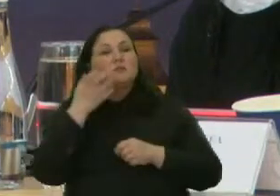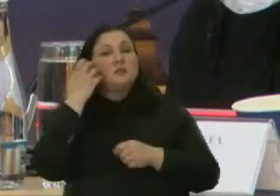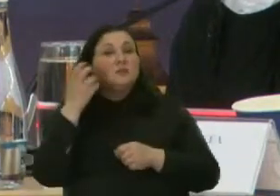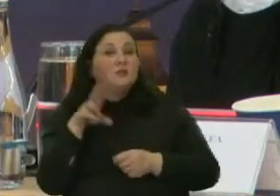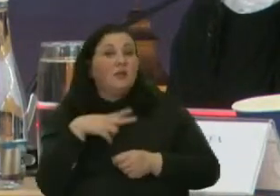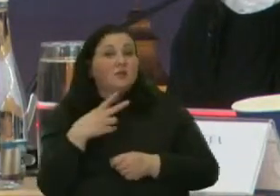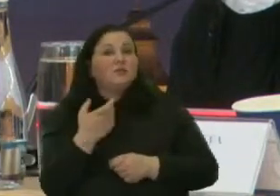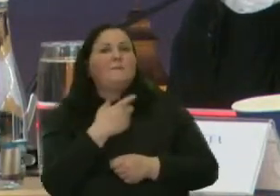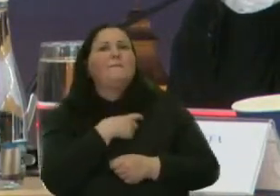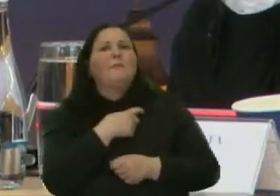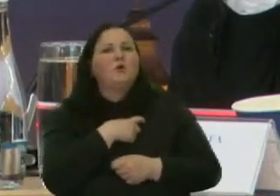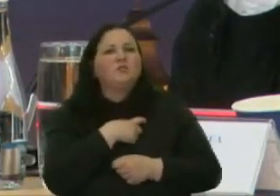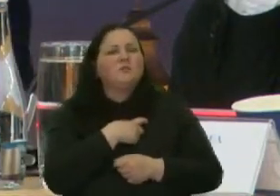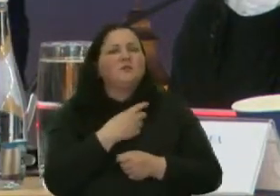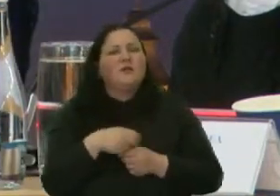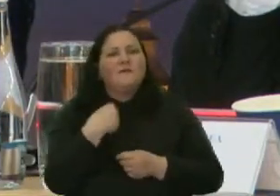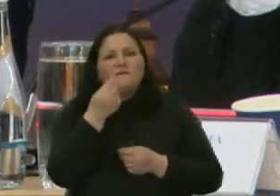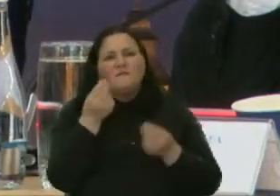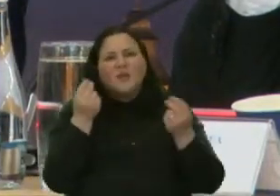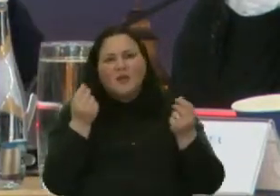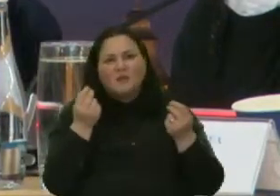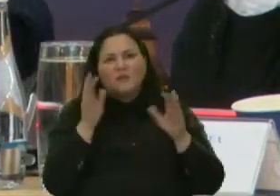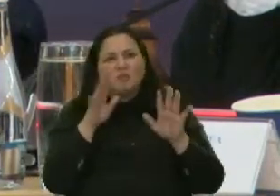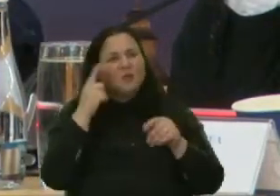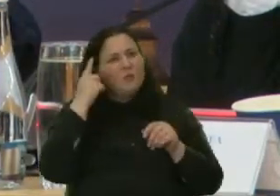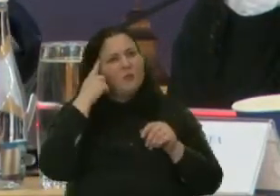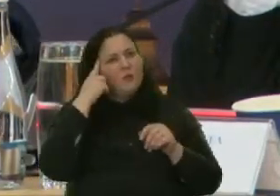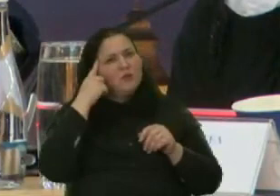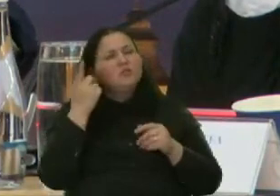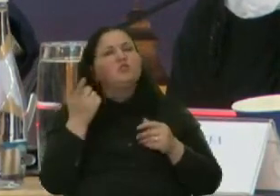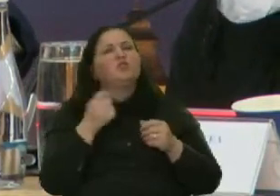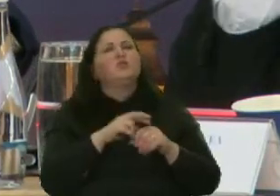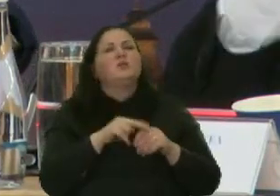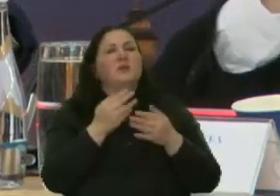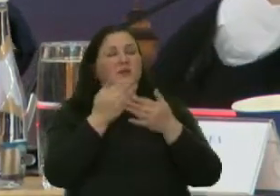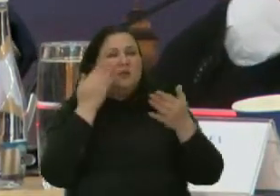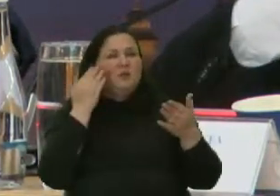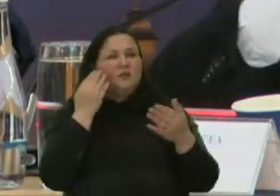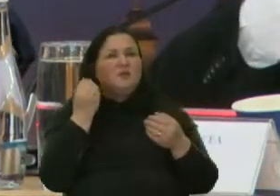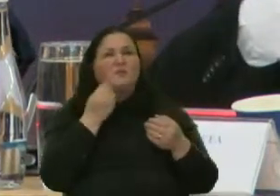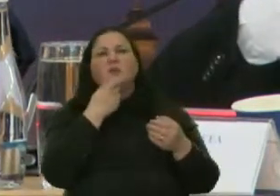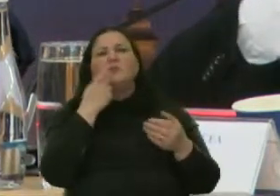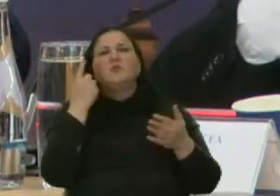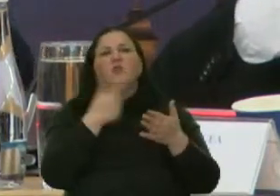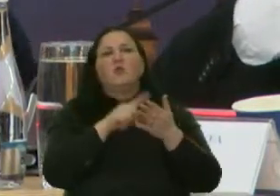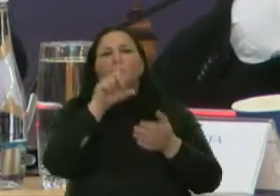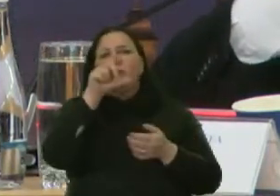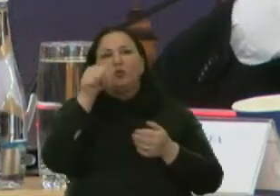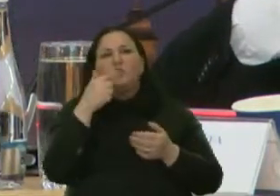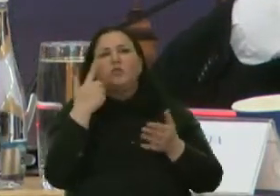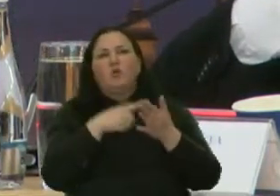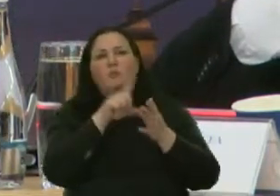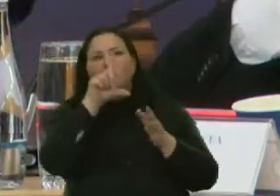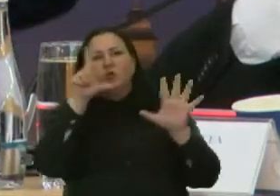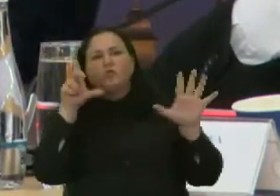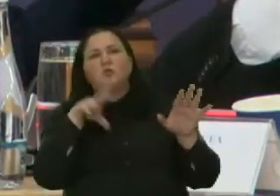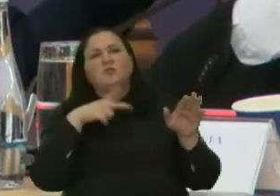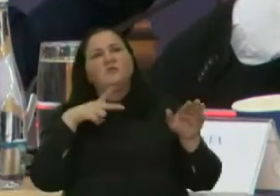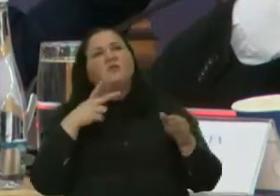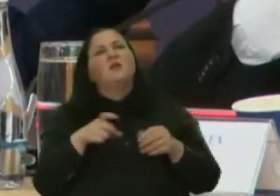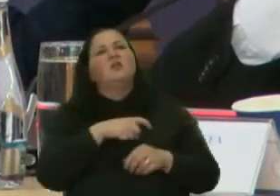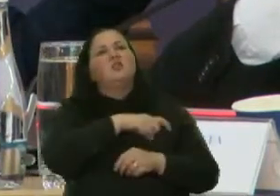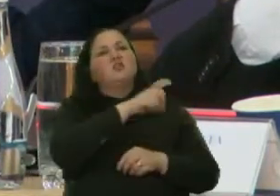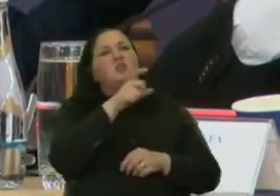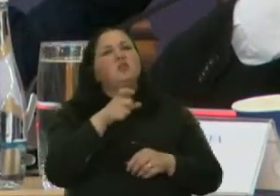Orizontul de finanțare așa cum am știut că pentru Orizontul de finanțare 2021 2027 vom avea centura Metropol am început să